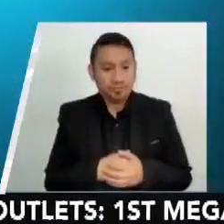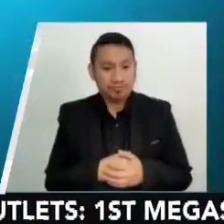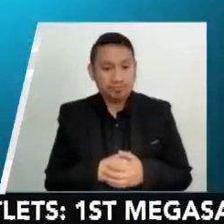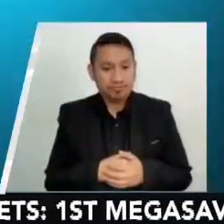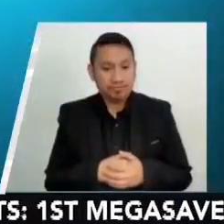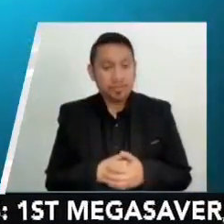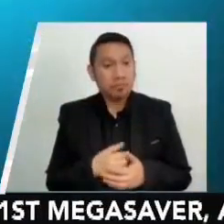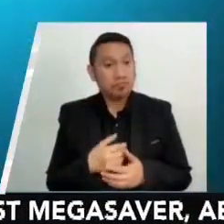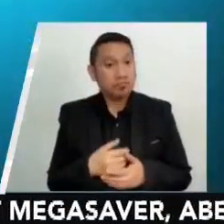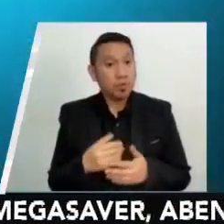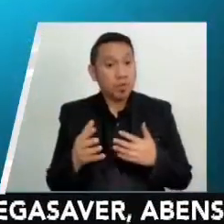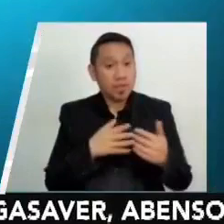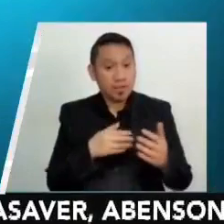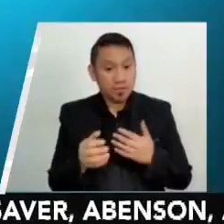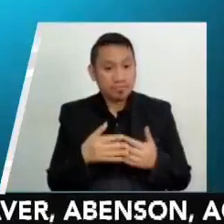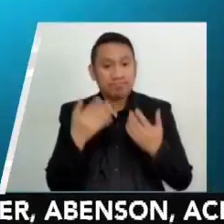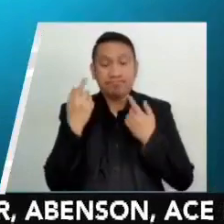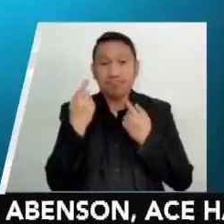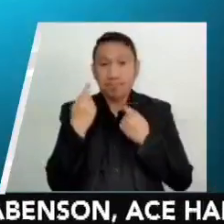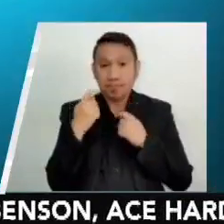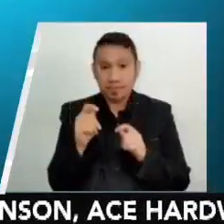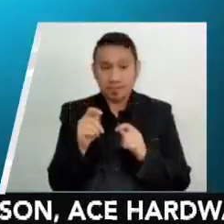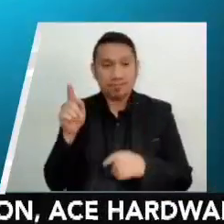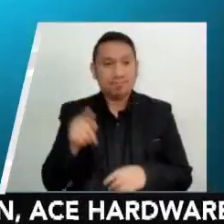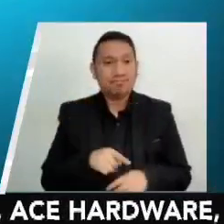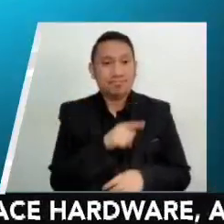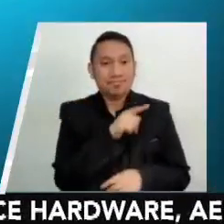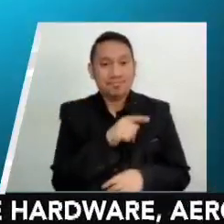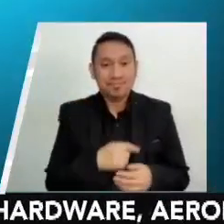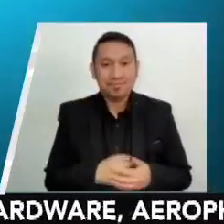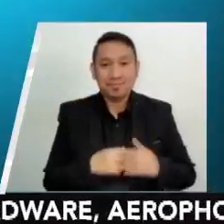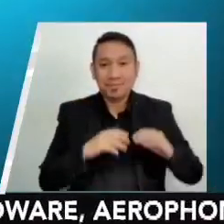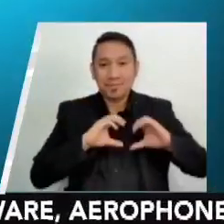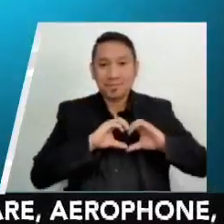go. Para mag safe lagi, mga kapuso.